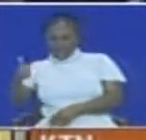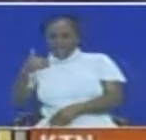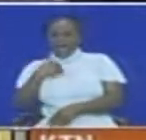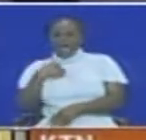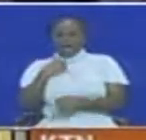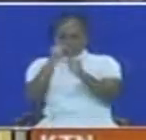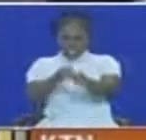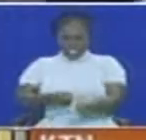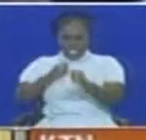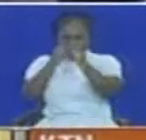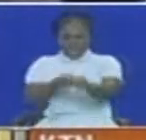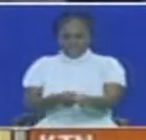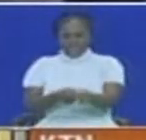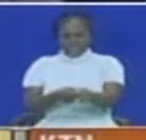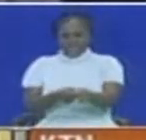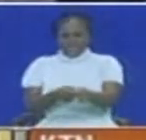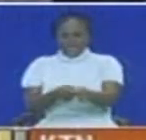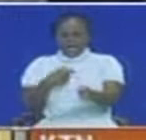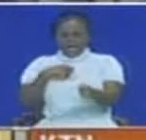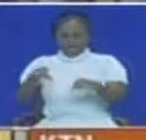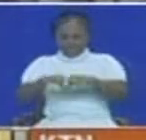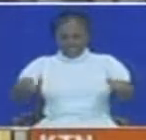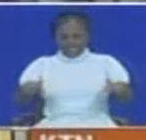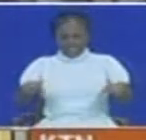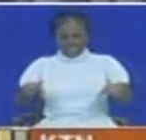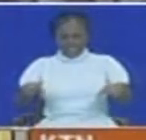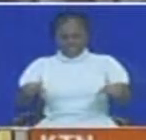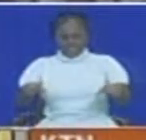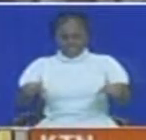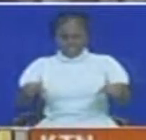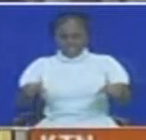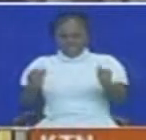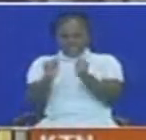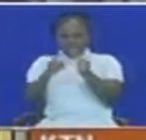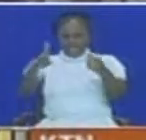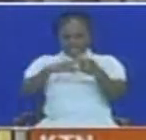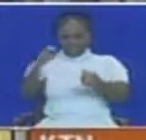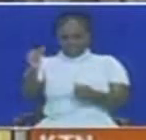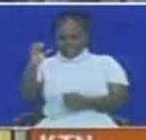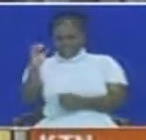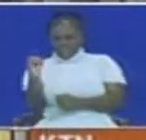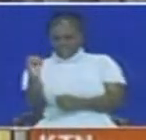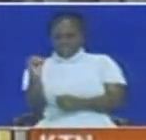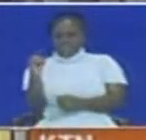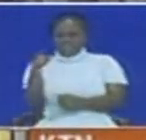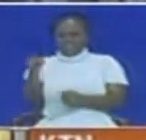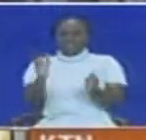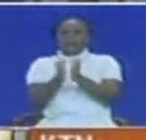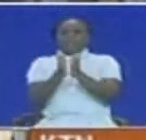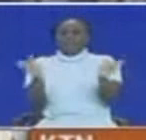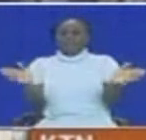jembe akashika ile miti ilikuwa kwa hapo kwa gari. Shamba yenyewe plot ni 1950 ambayo ni school, ni public